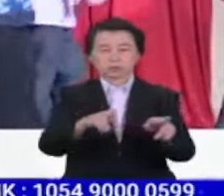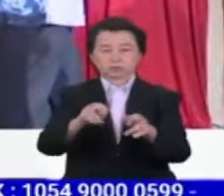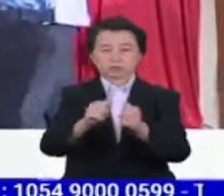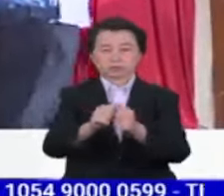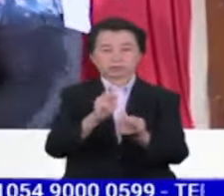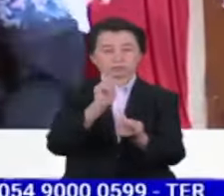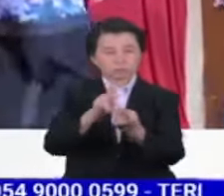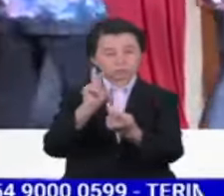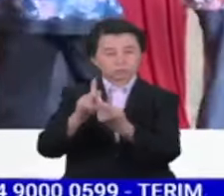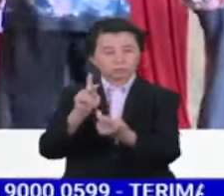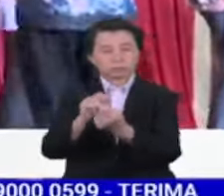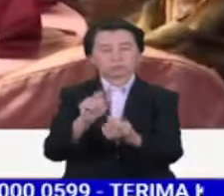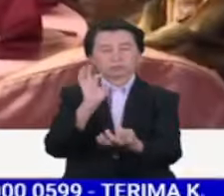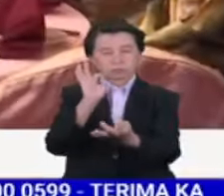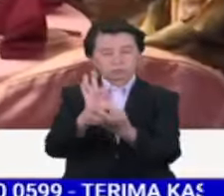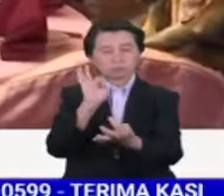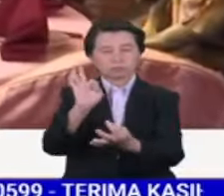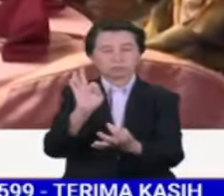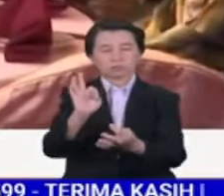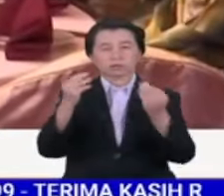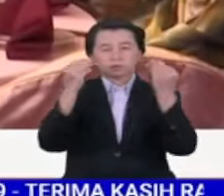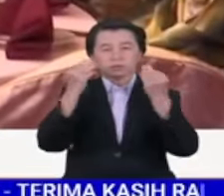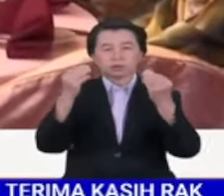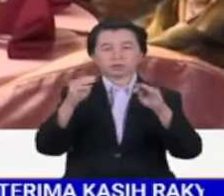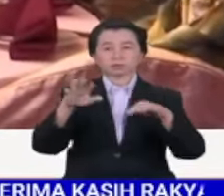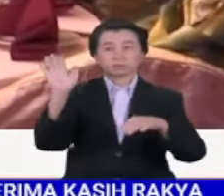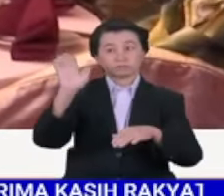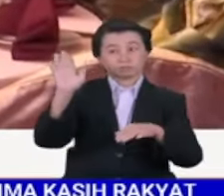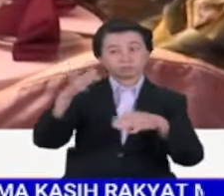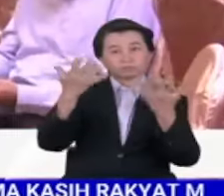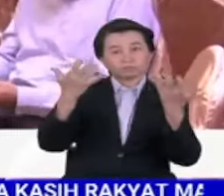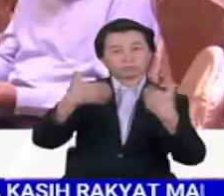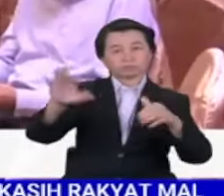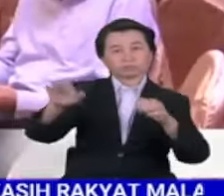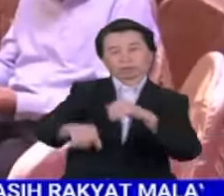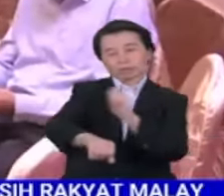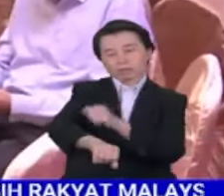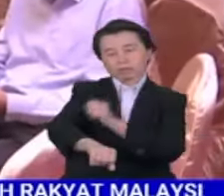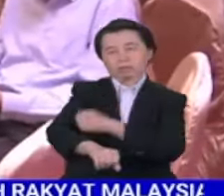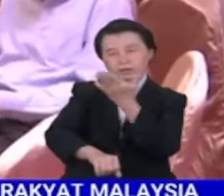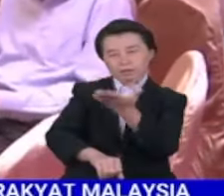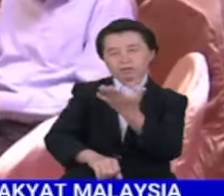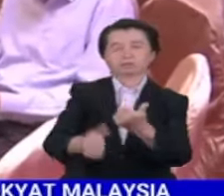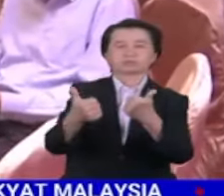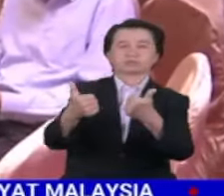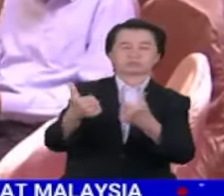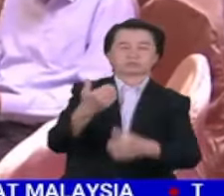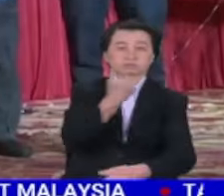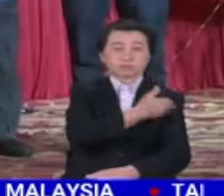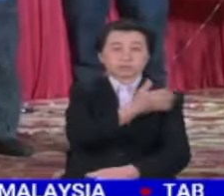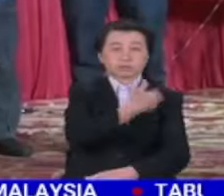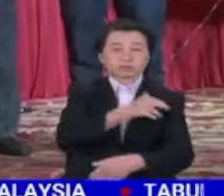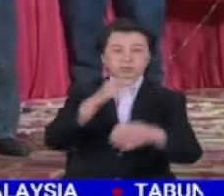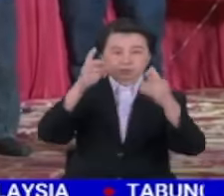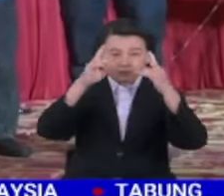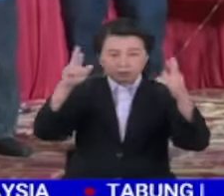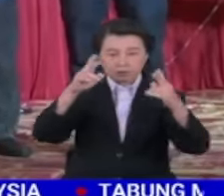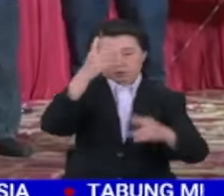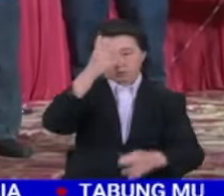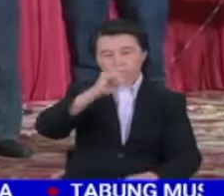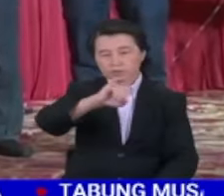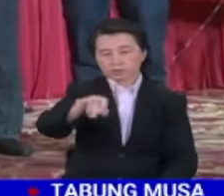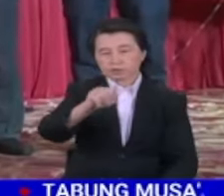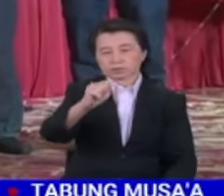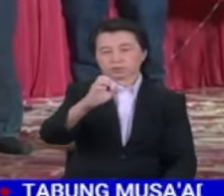teliti dan sempurna majelis perpisahan tersebut adalah bagi manusia ijazah dan hikmat Cemerlang bekas presiden Bintulu Naruto